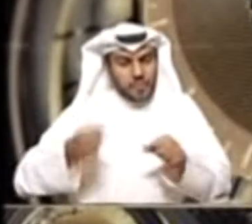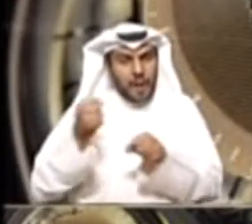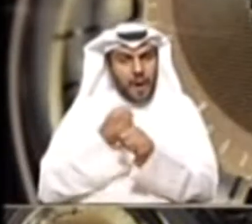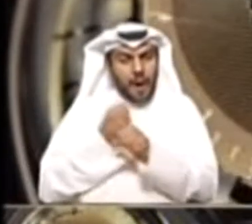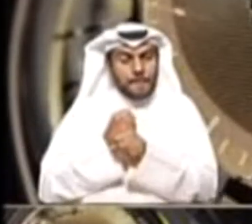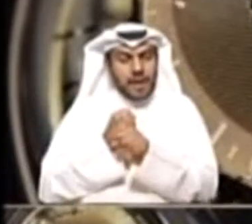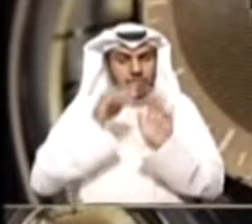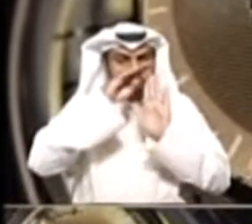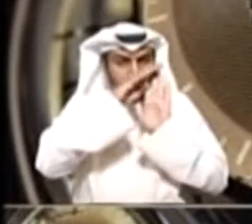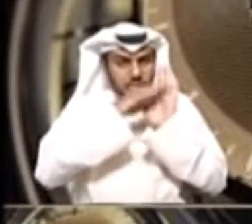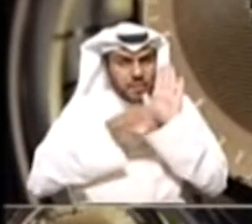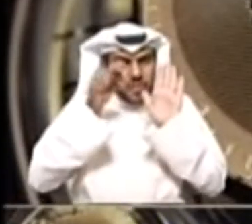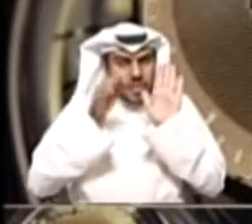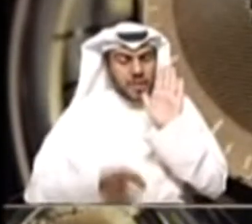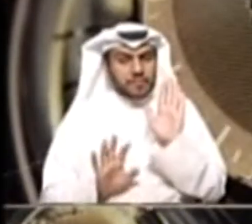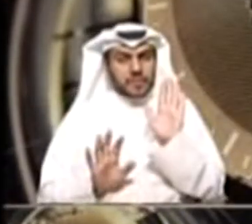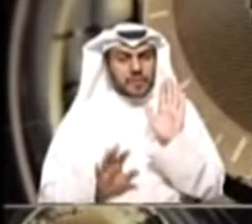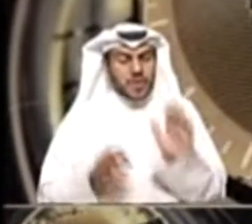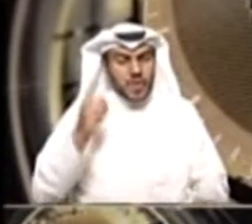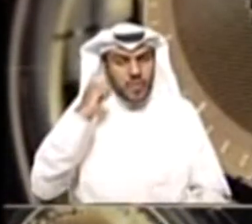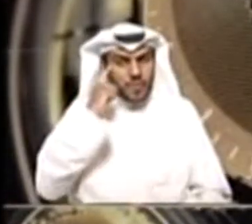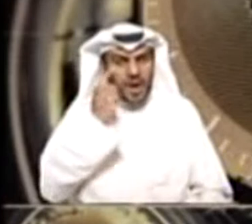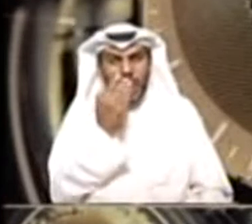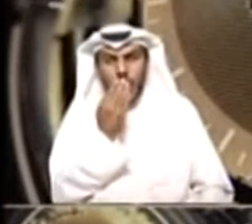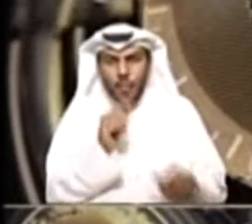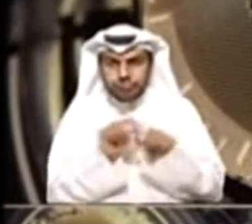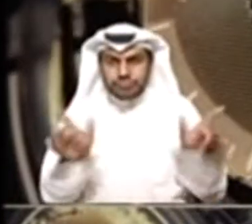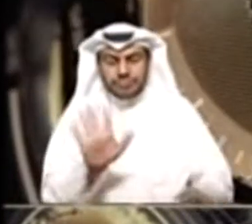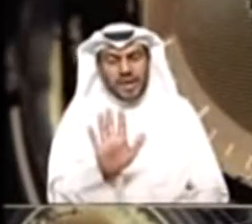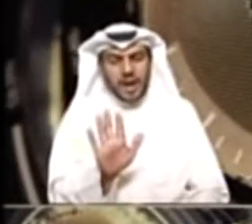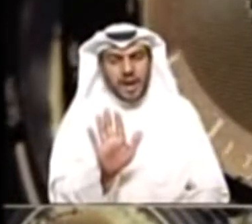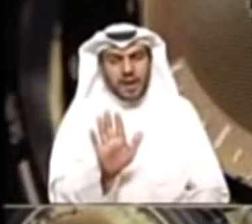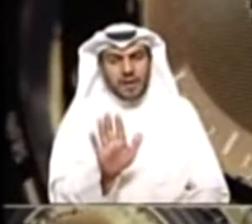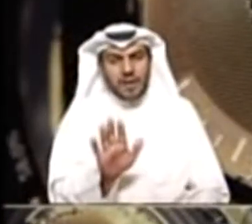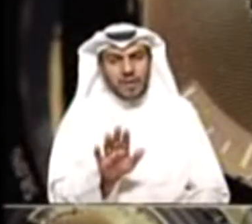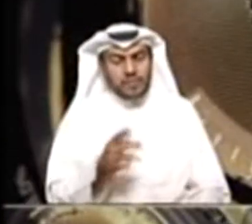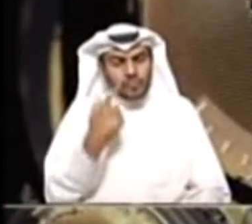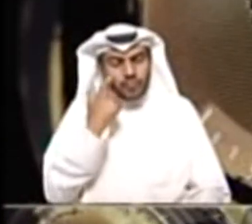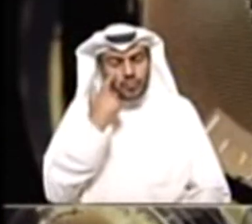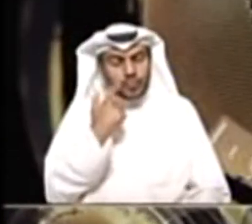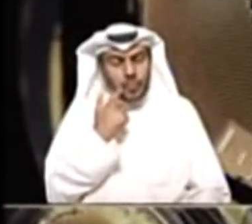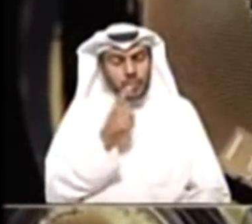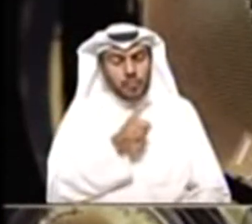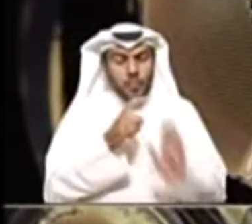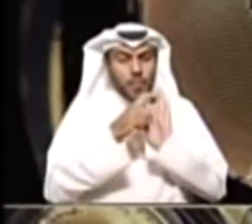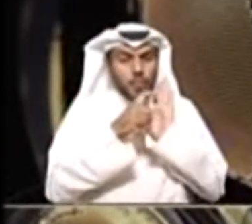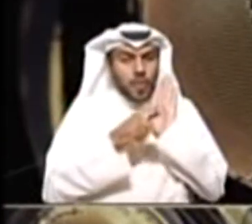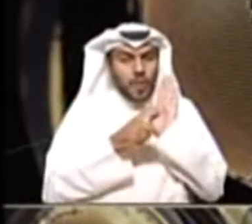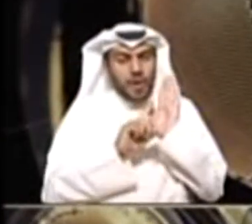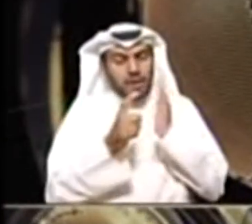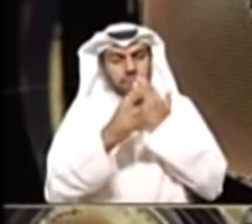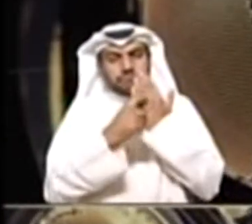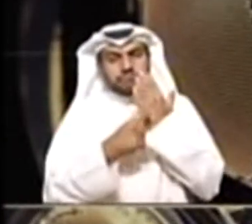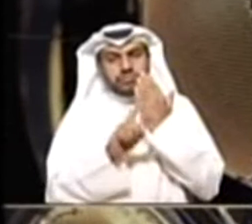وفق معاهدة عدم الانتشار النووي واتفاق الضمانات الشاملة مع الوكالة